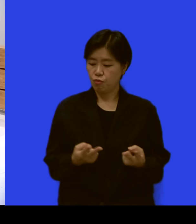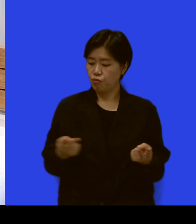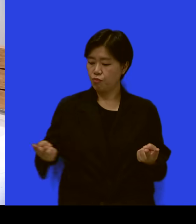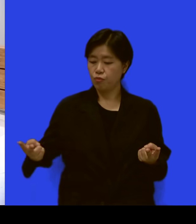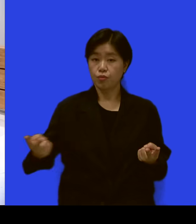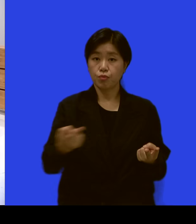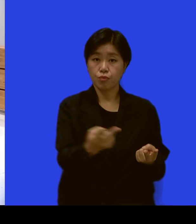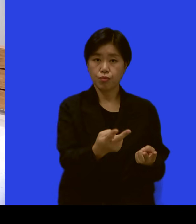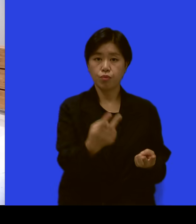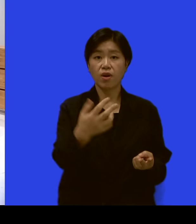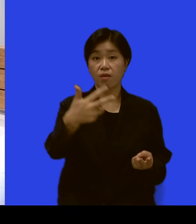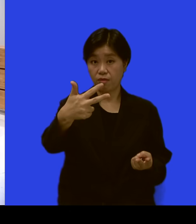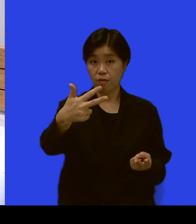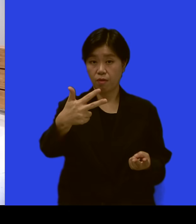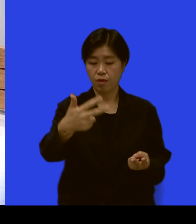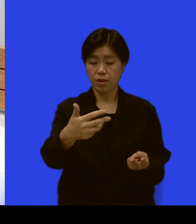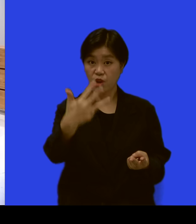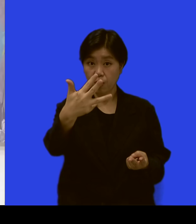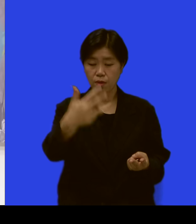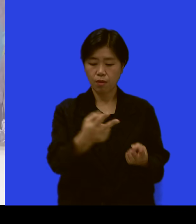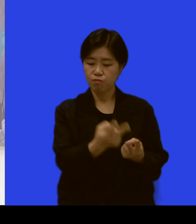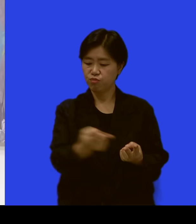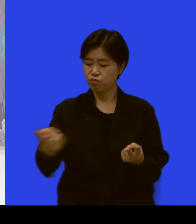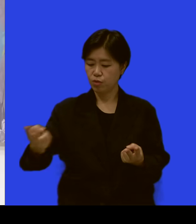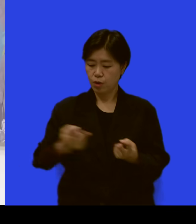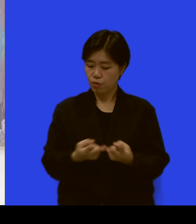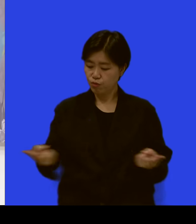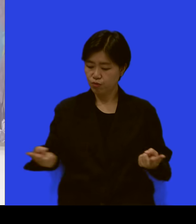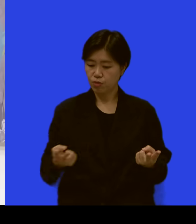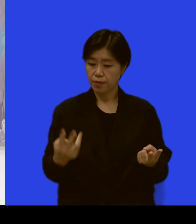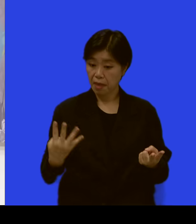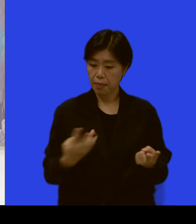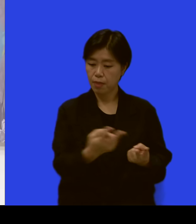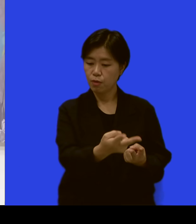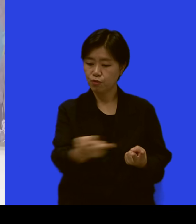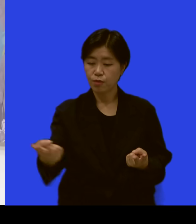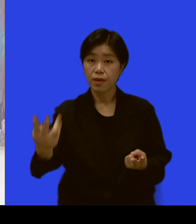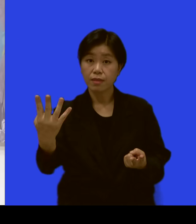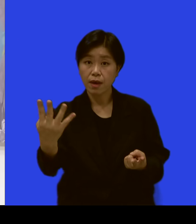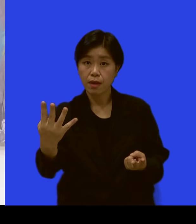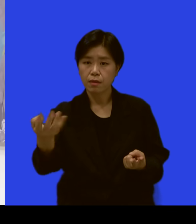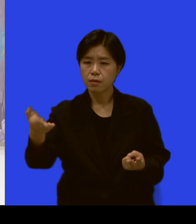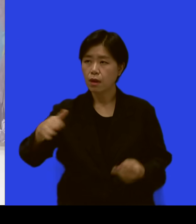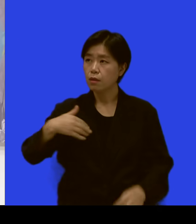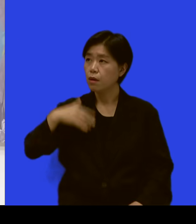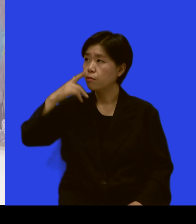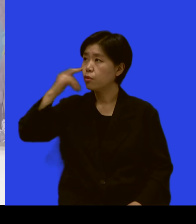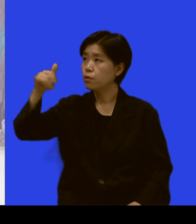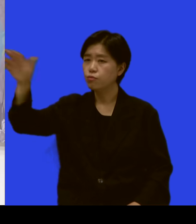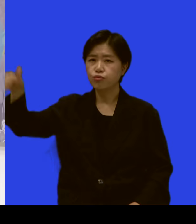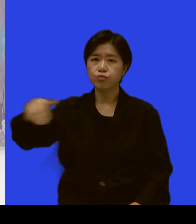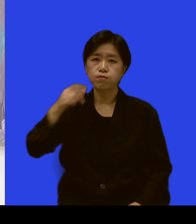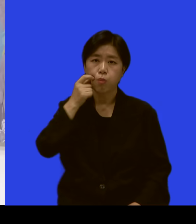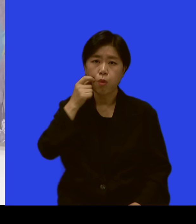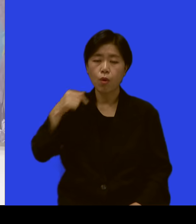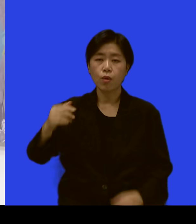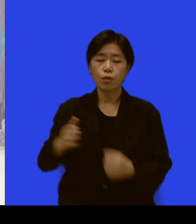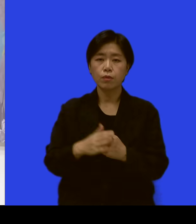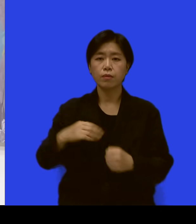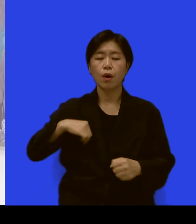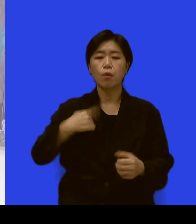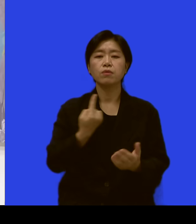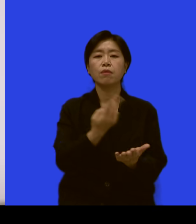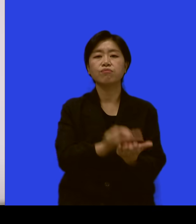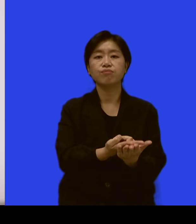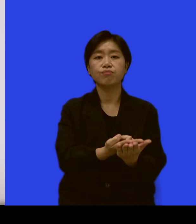가족들이 보호자가 있죠. 있는 그렇죠, 거죠. 그렇죠. 근데 저는 이걸 어떻게 부릅니까? 어머니 아버지를 그 상황에서. 그래서 보호자도 없이 그냥 병실에 누워서